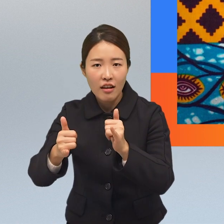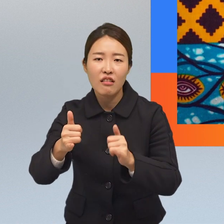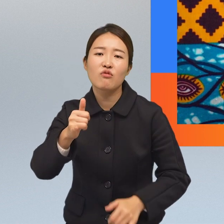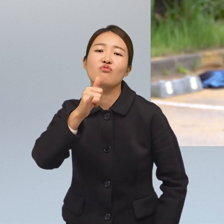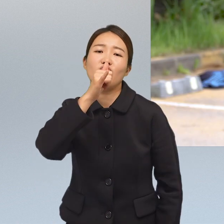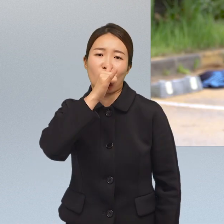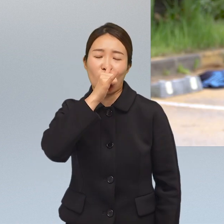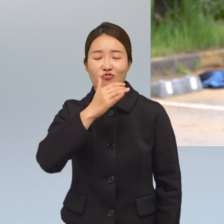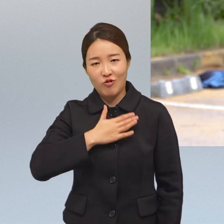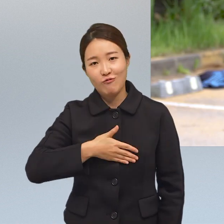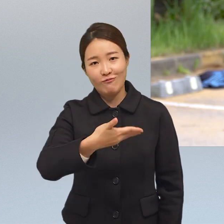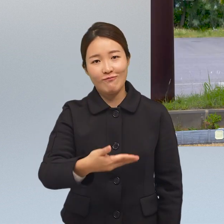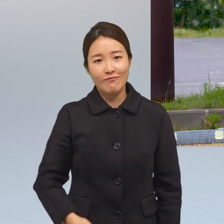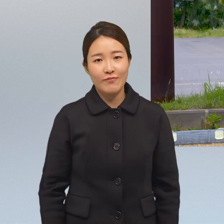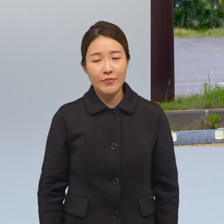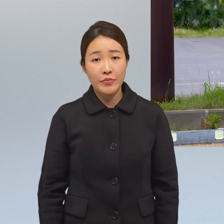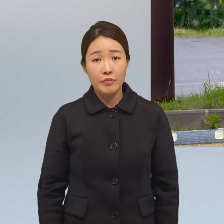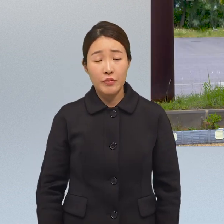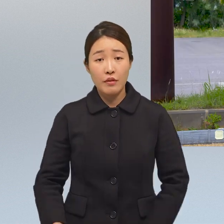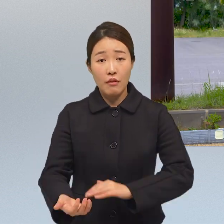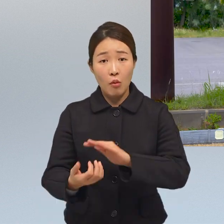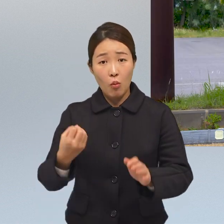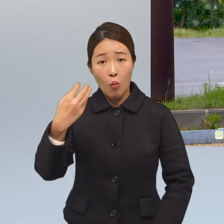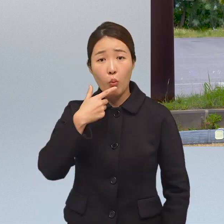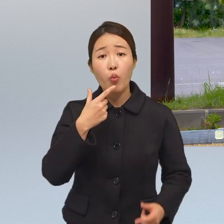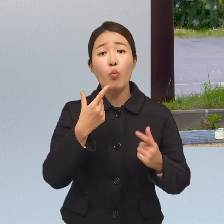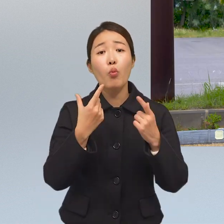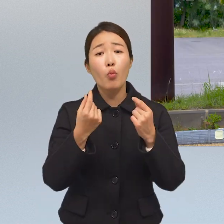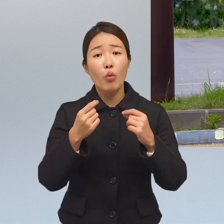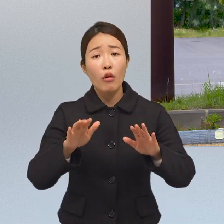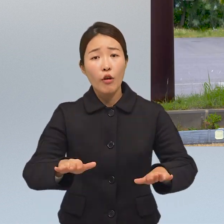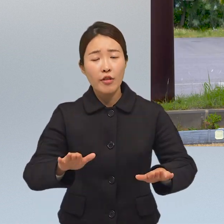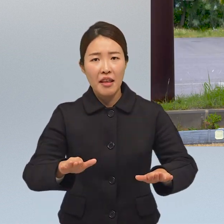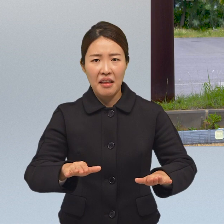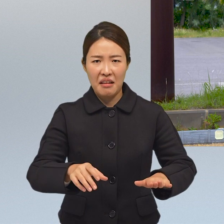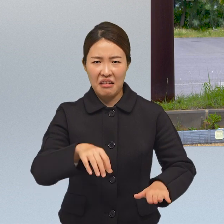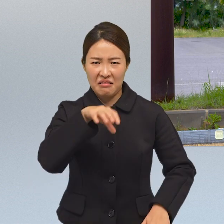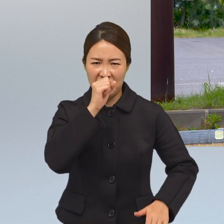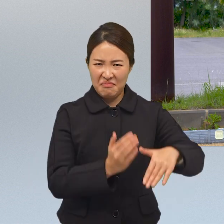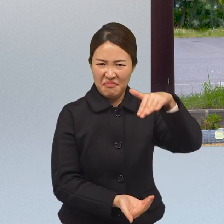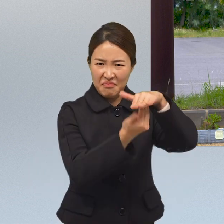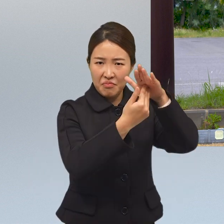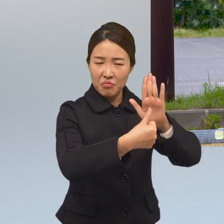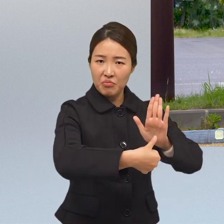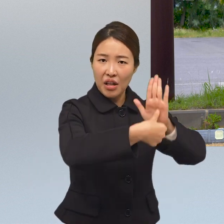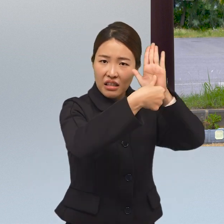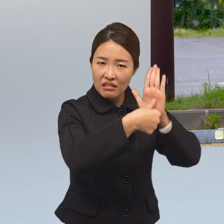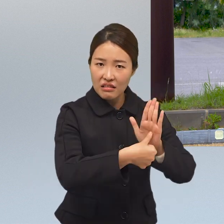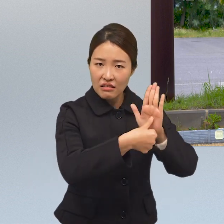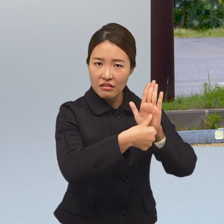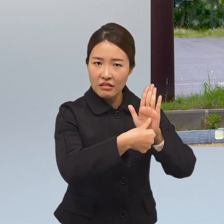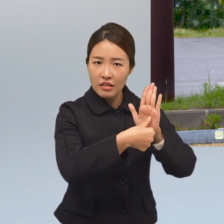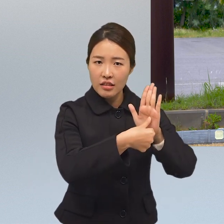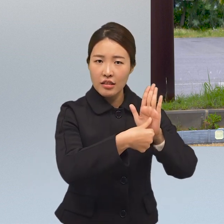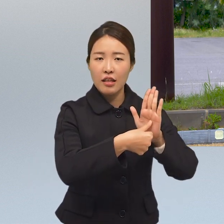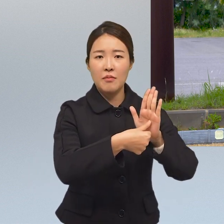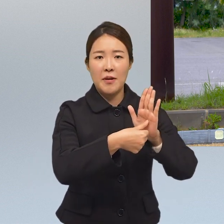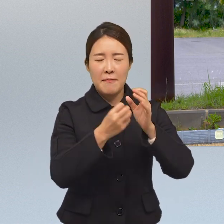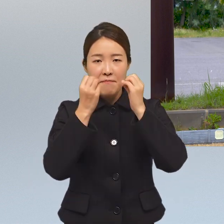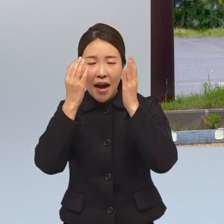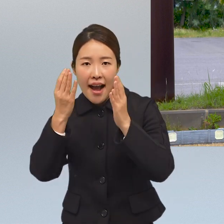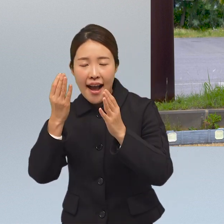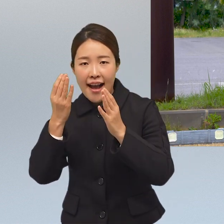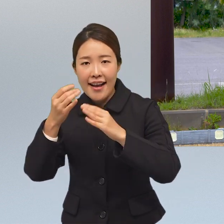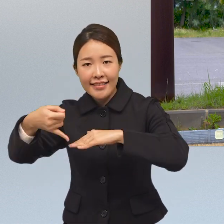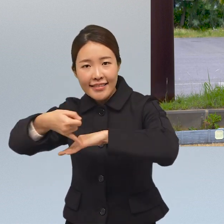있다는 거를 또 공유 드립니다. 말씀하신 그런 현대 그 하이 브랜드와 만나서 신진